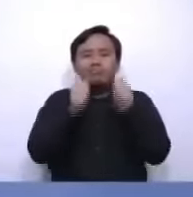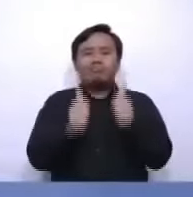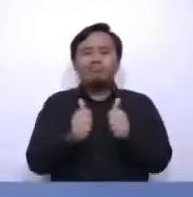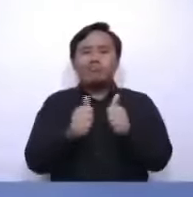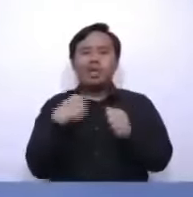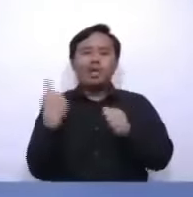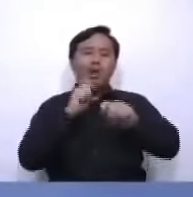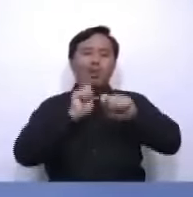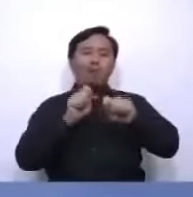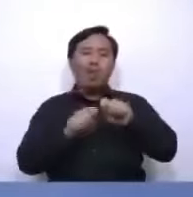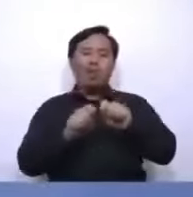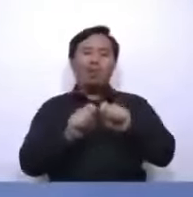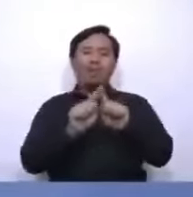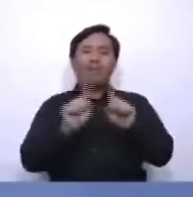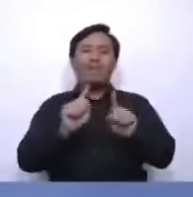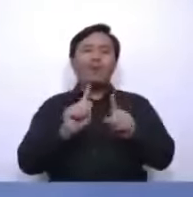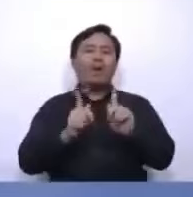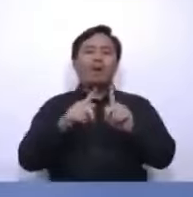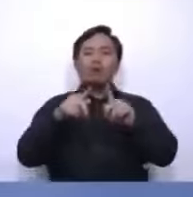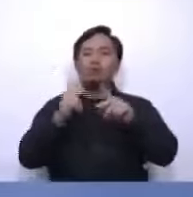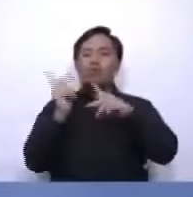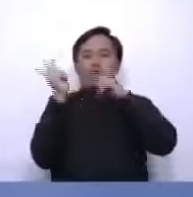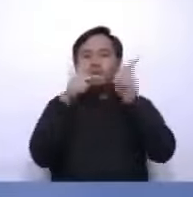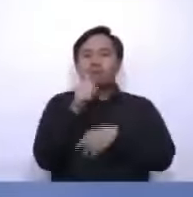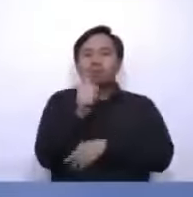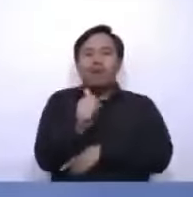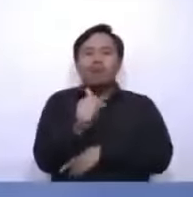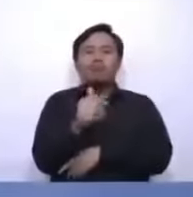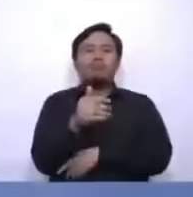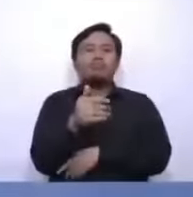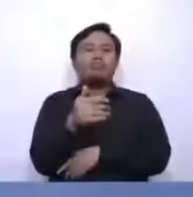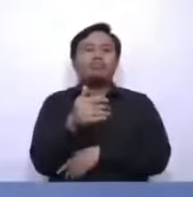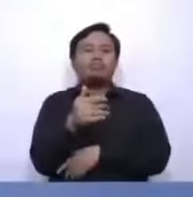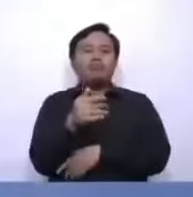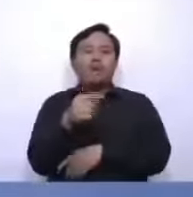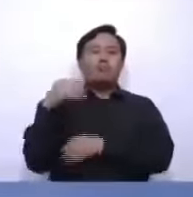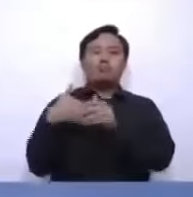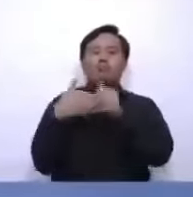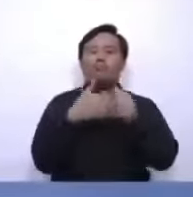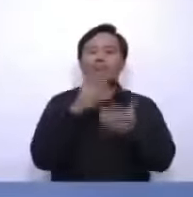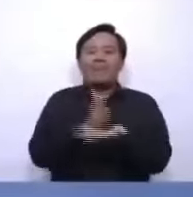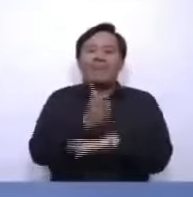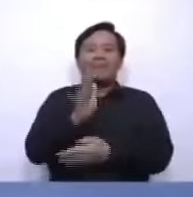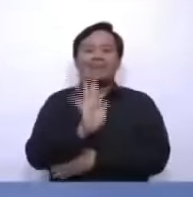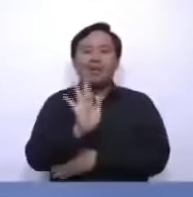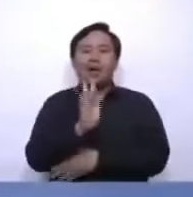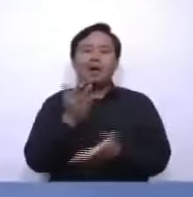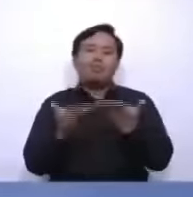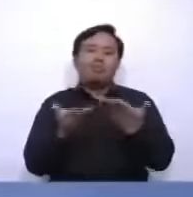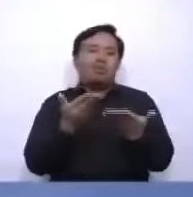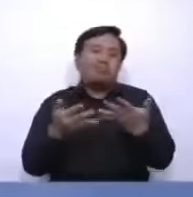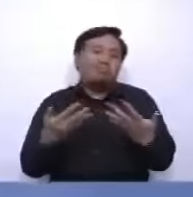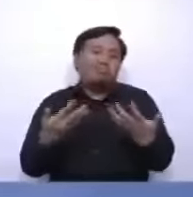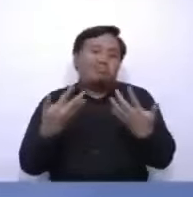Sehebat apapun sistem yang kita buat, tanpa leadership yang baik, tanpa kepemimpinan yang kuat dan tegas, saya kira semuanya akan hanya